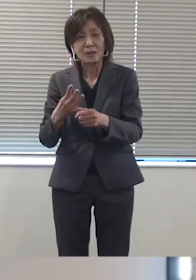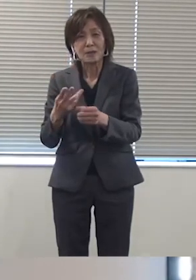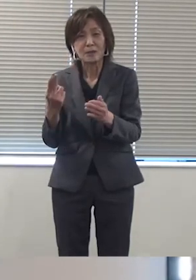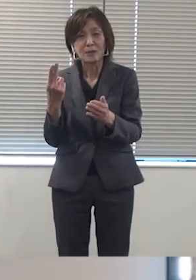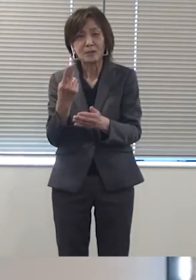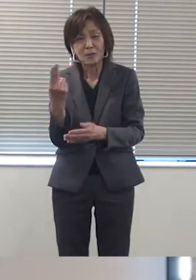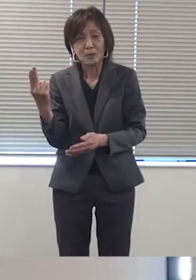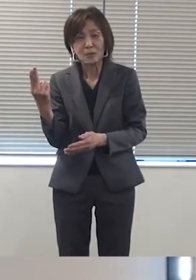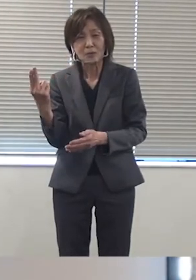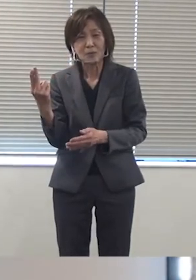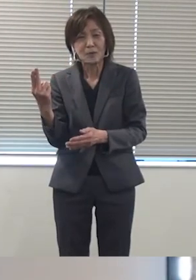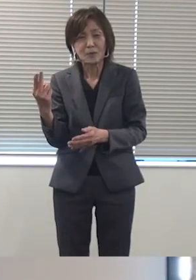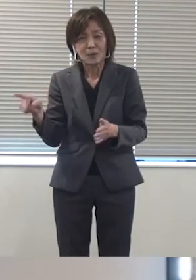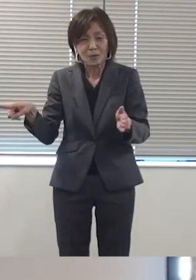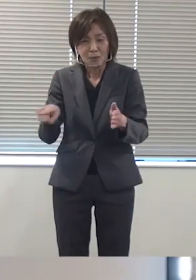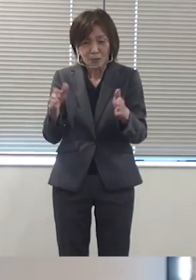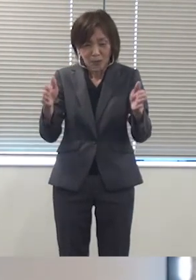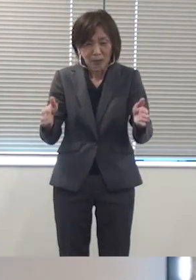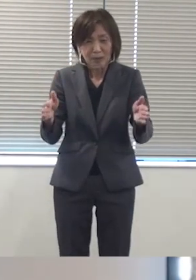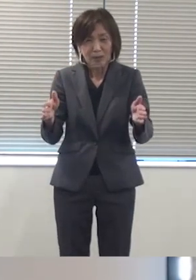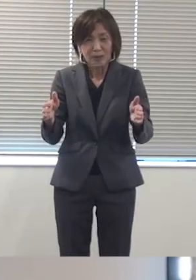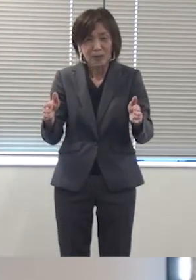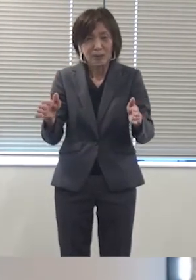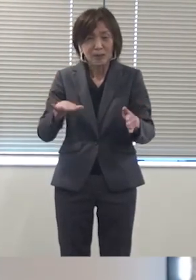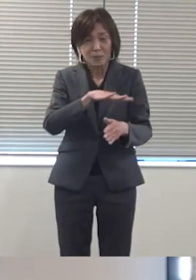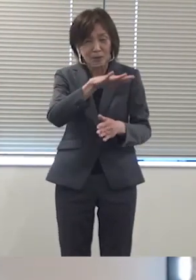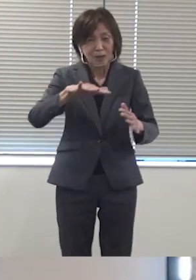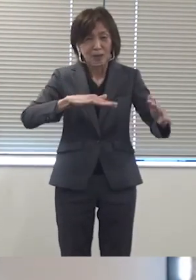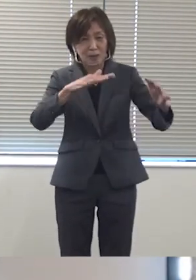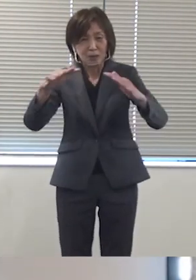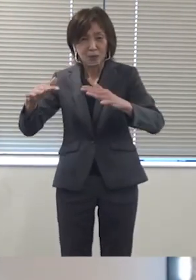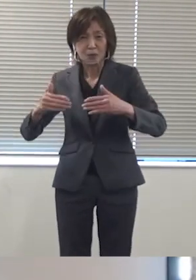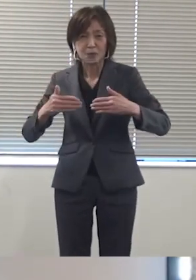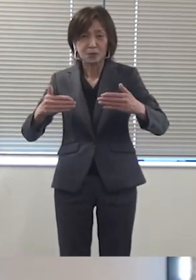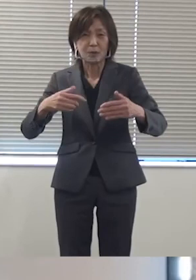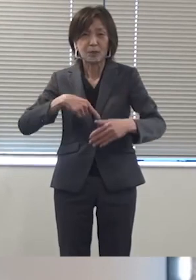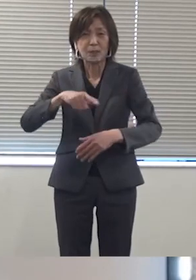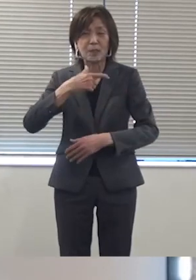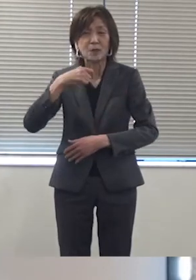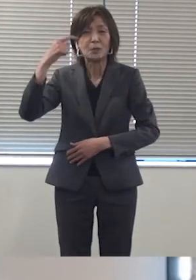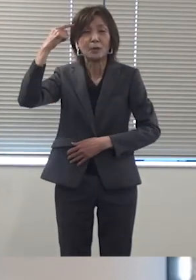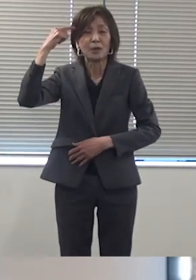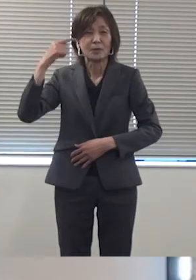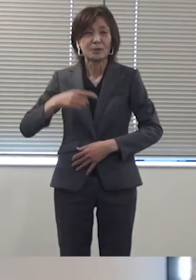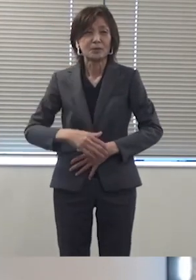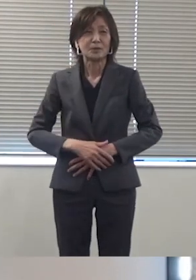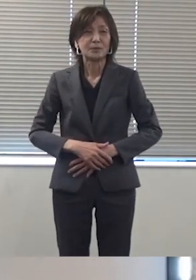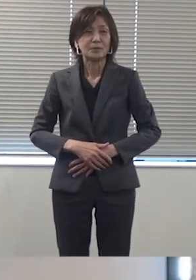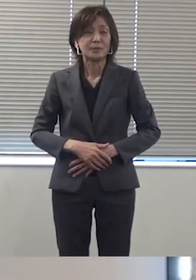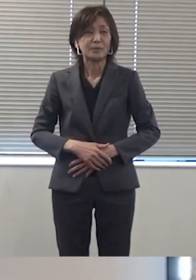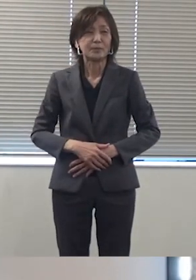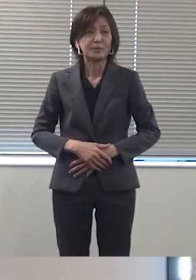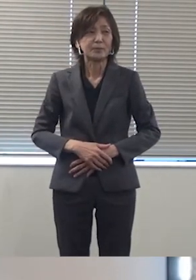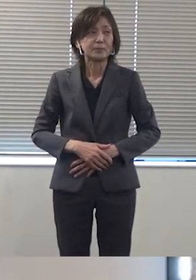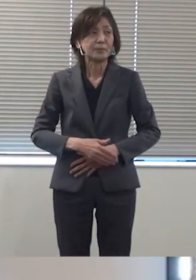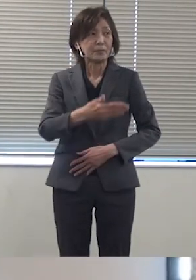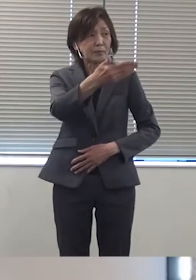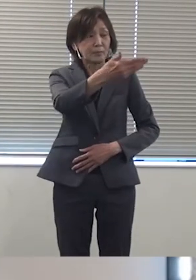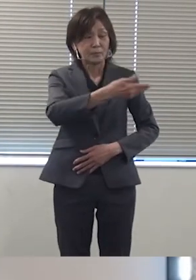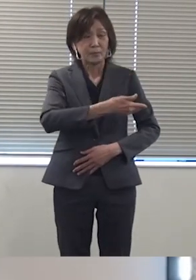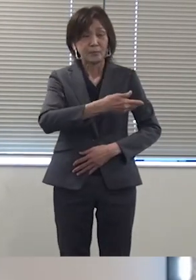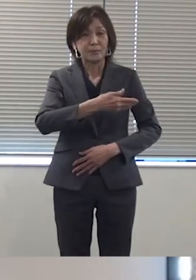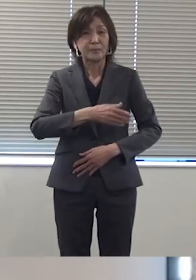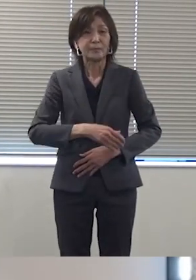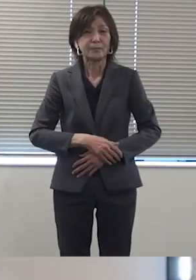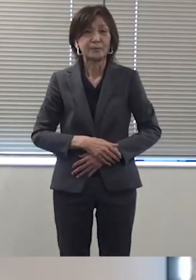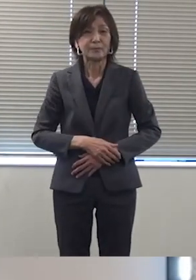健全化プランみたいなのは作らないかもしれないということなんですかね、そういう来年度中には。 いや、作る必要はあるんですけどね、まあ、あま